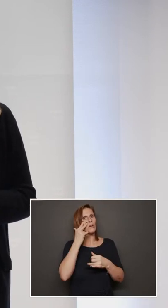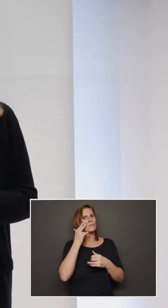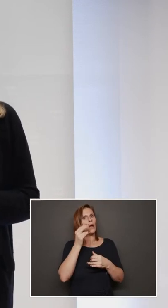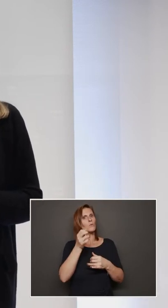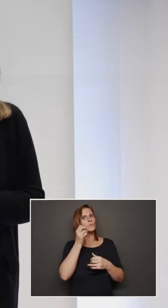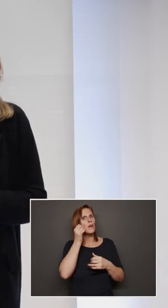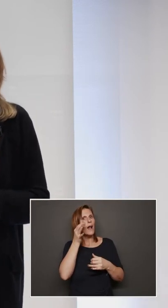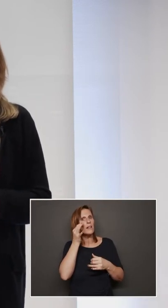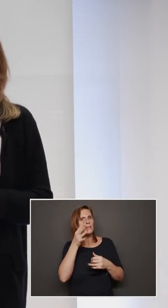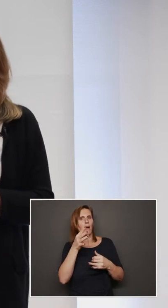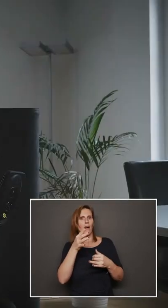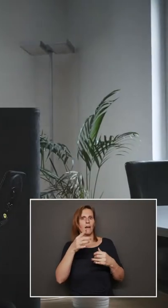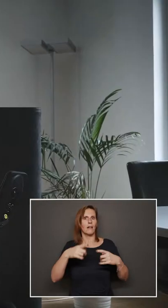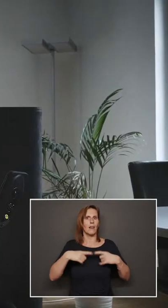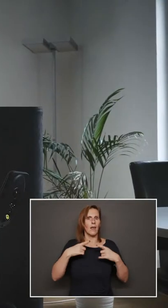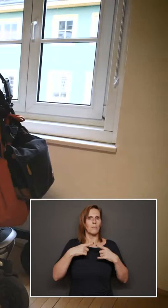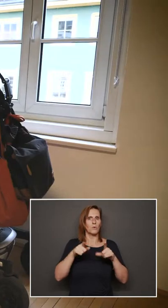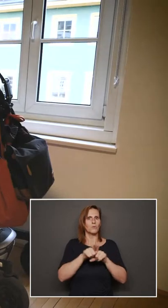vor.